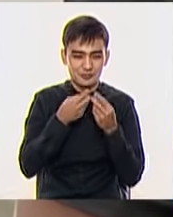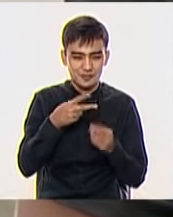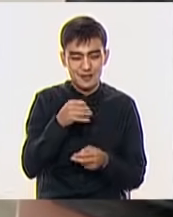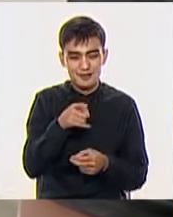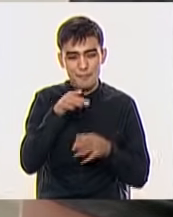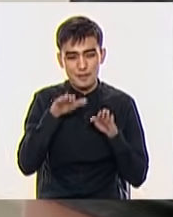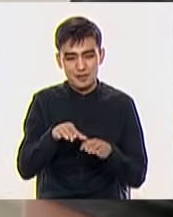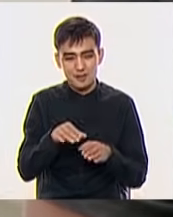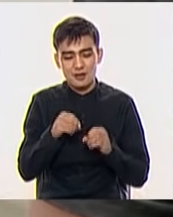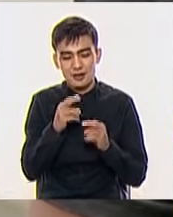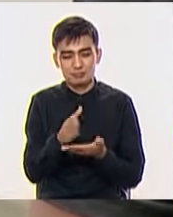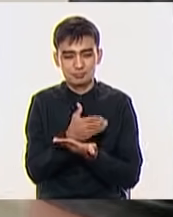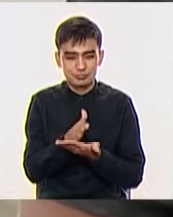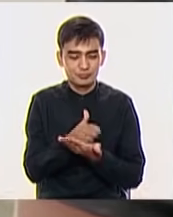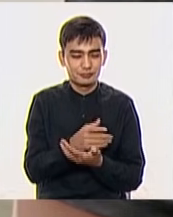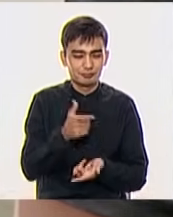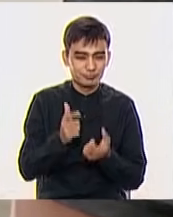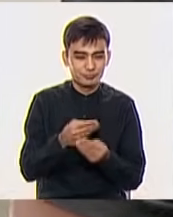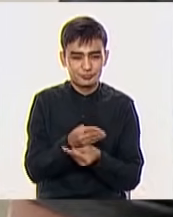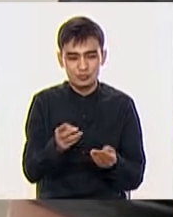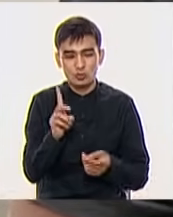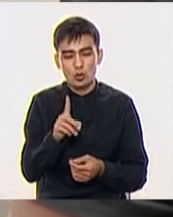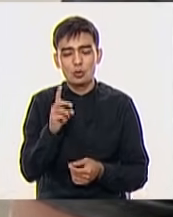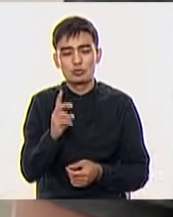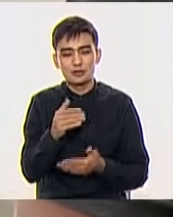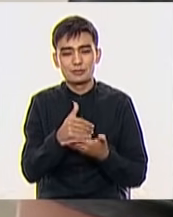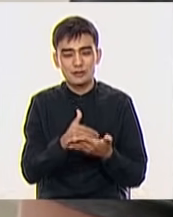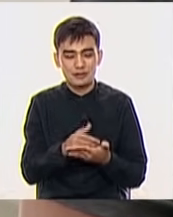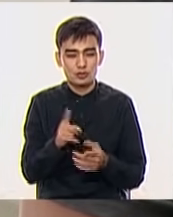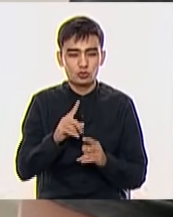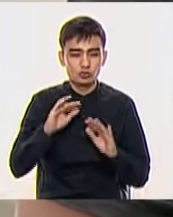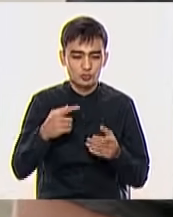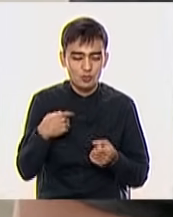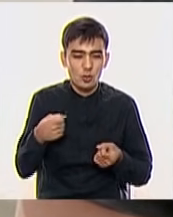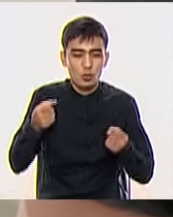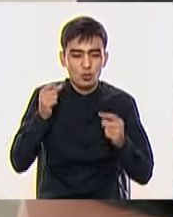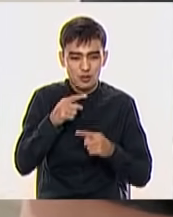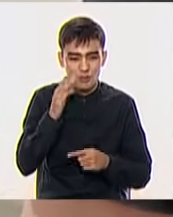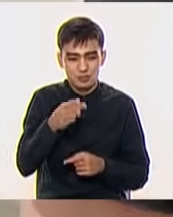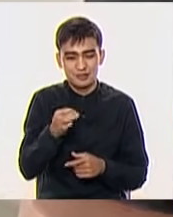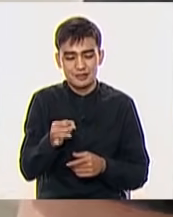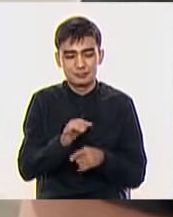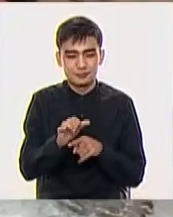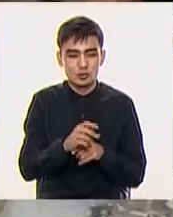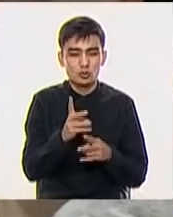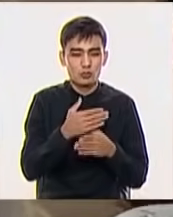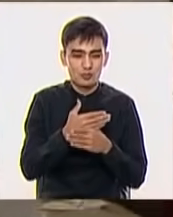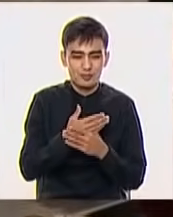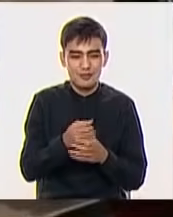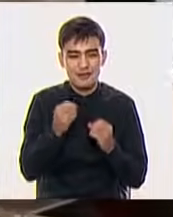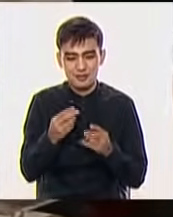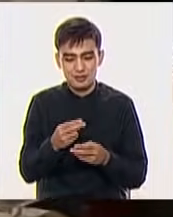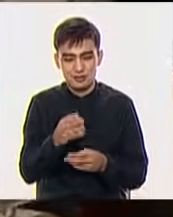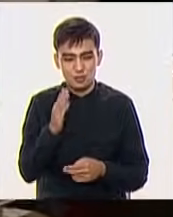месте уже будем координировать и конкретно то, что в списке, чтобы у нас были, чтобы распределять вот эту помощь. К